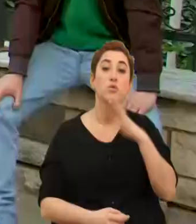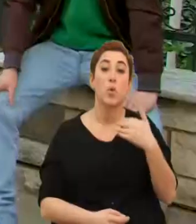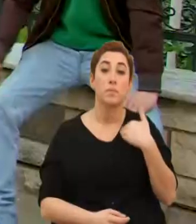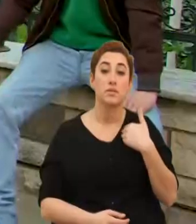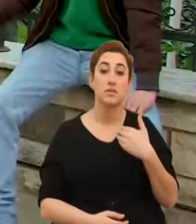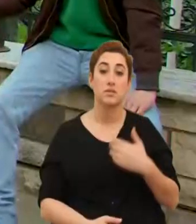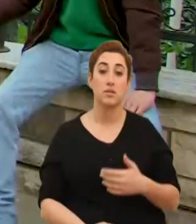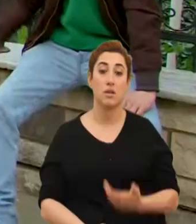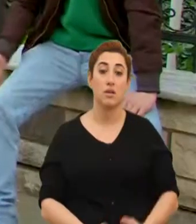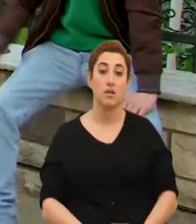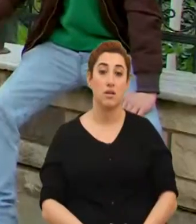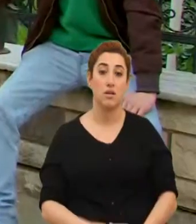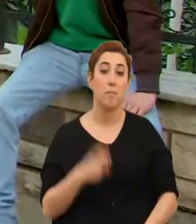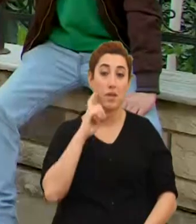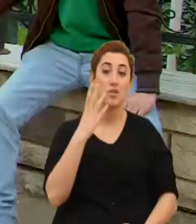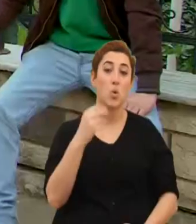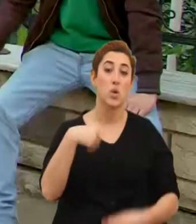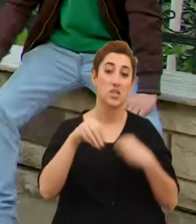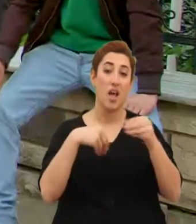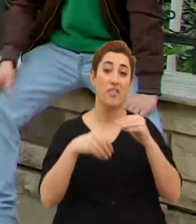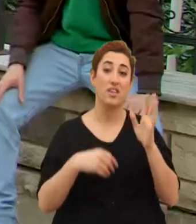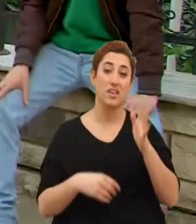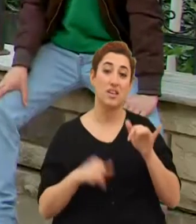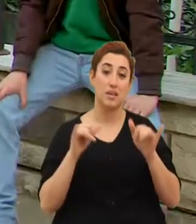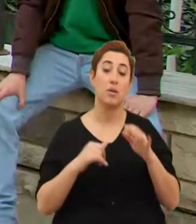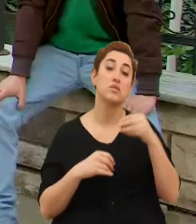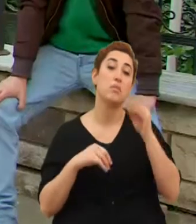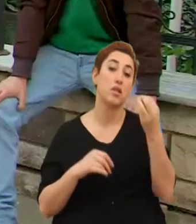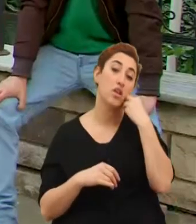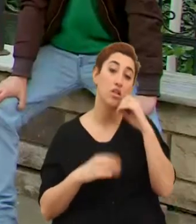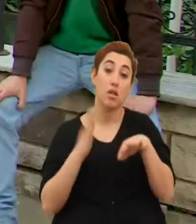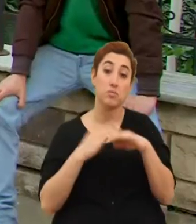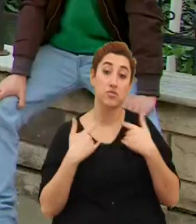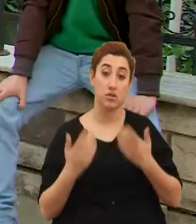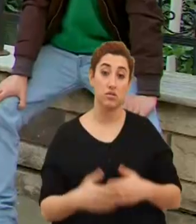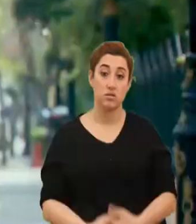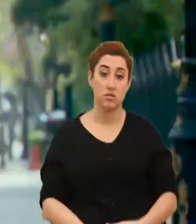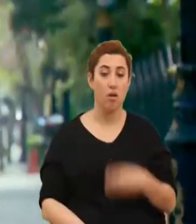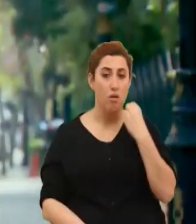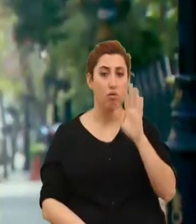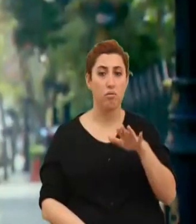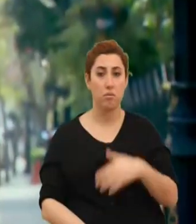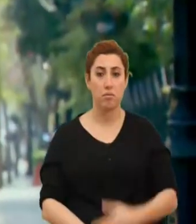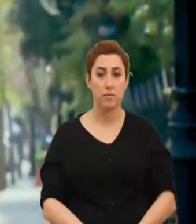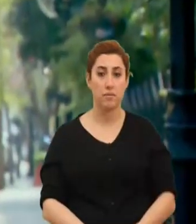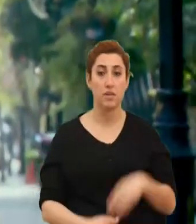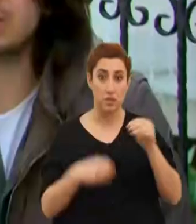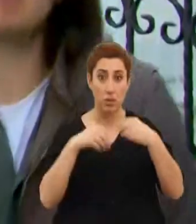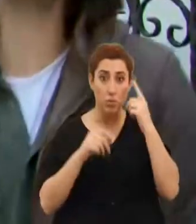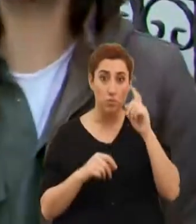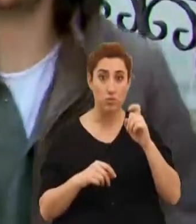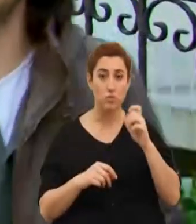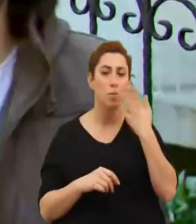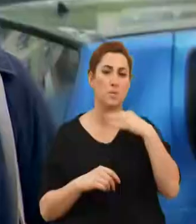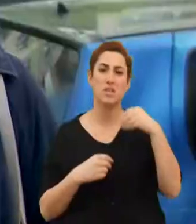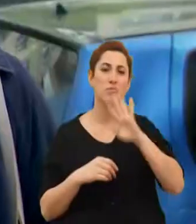bizde. Zaten alamadım. Patatesi çok sattık dedi. Satamadık diyeceğiz. Ya hayat neyi? Satıyor musunuz?